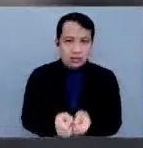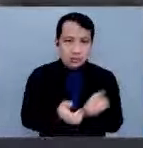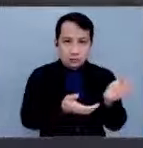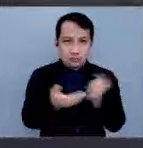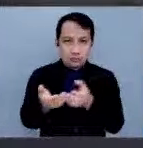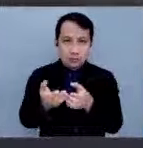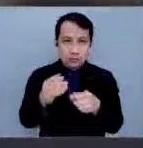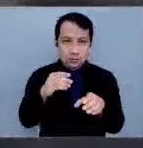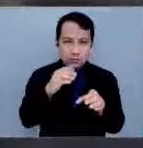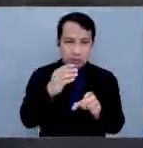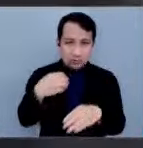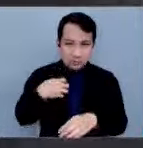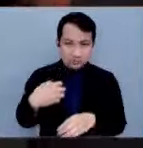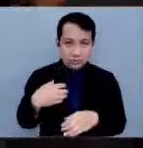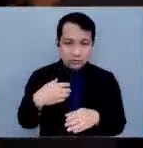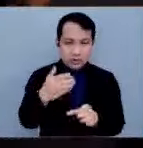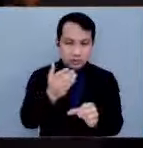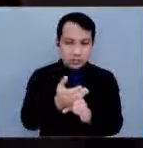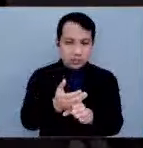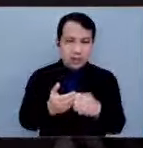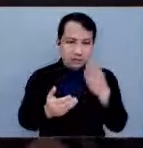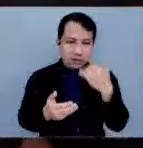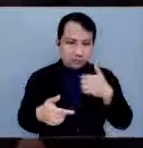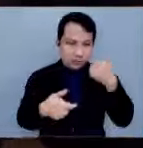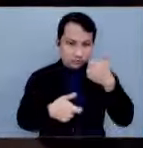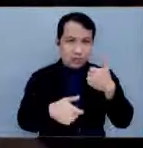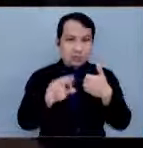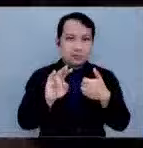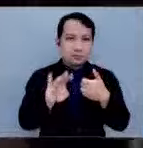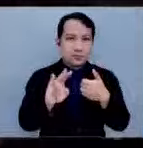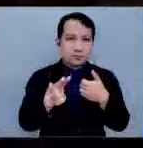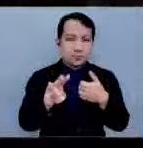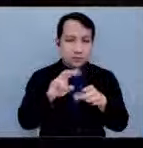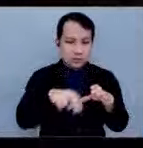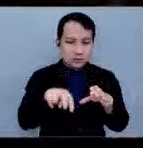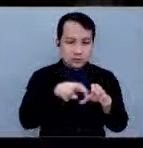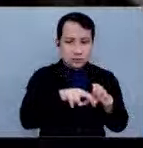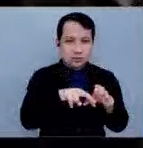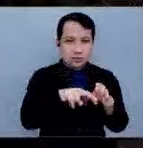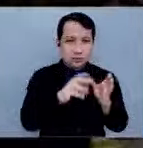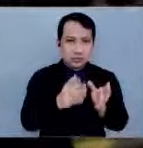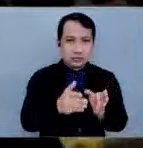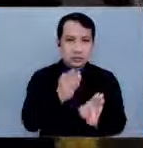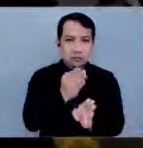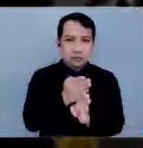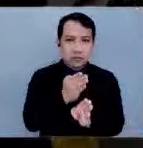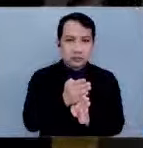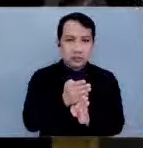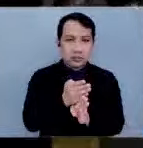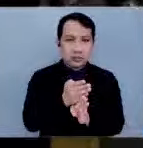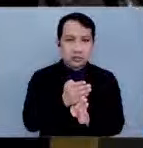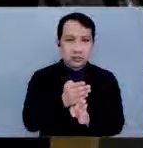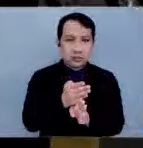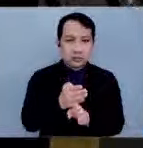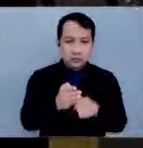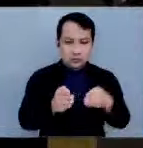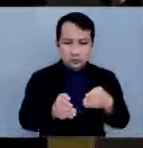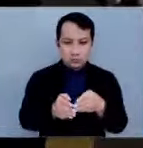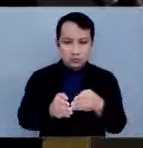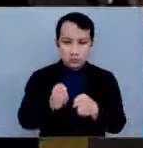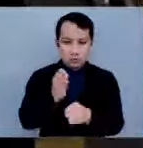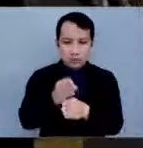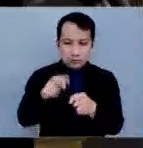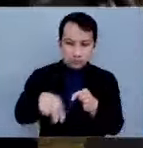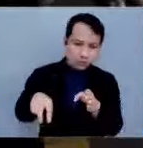police mobile. Hinostage niya ang 17 pasahero ng bus. Kwento ng mga otoridad, sumakay sa bus ang suspect